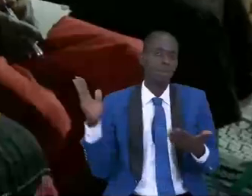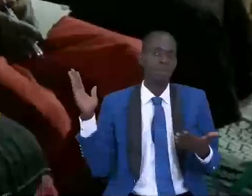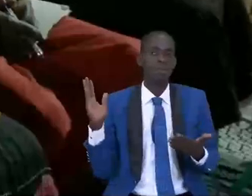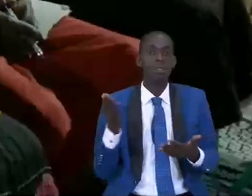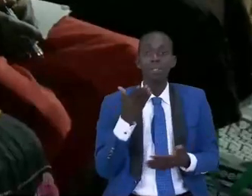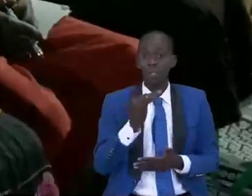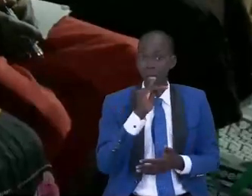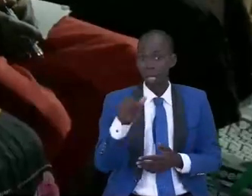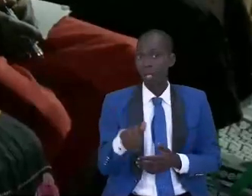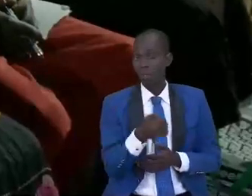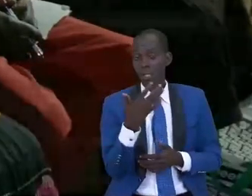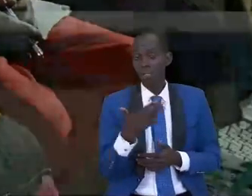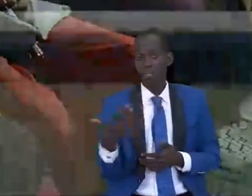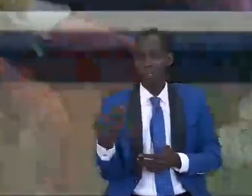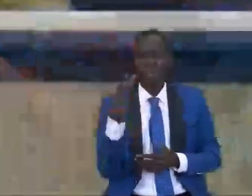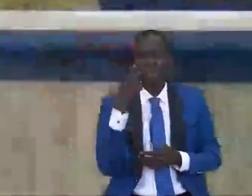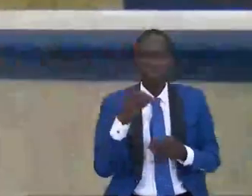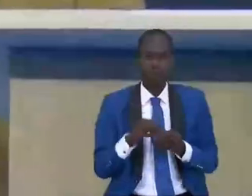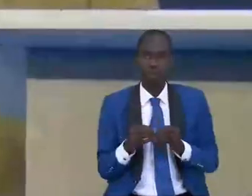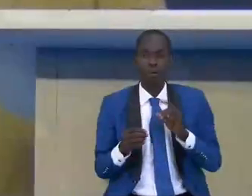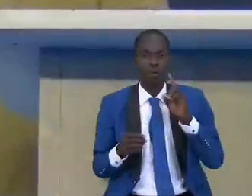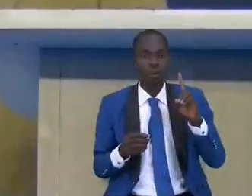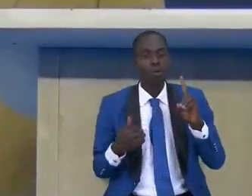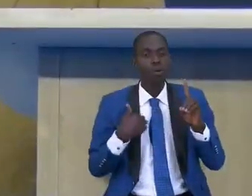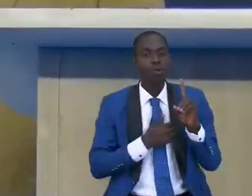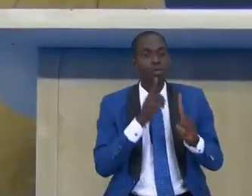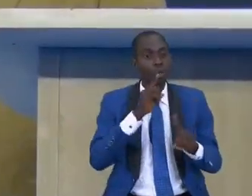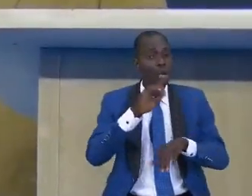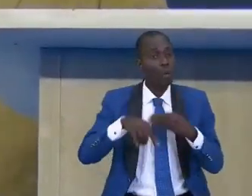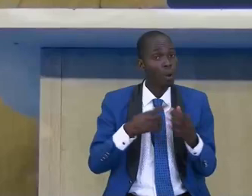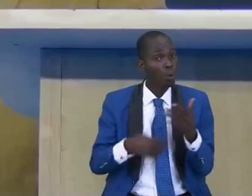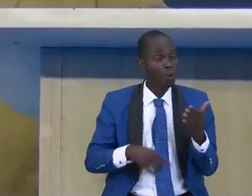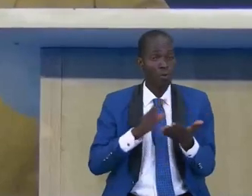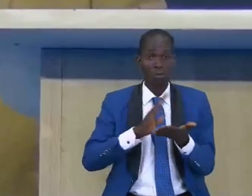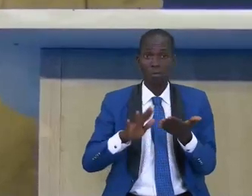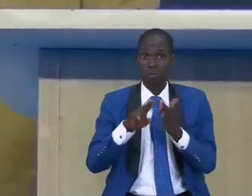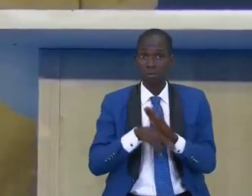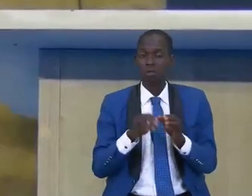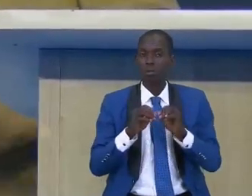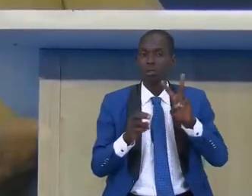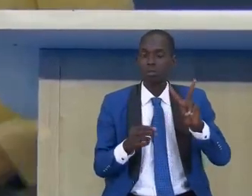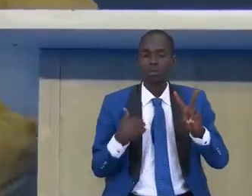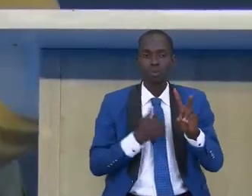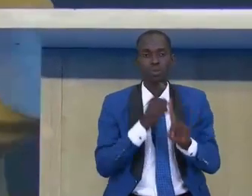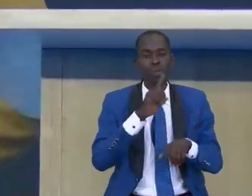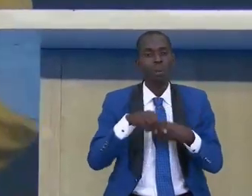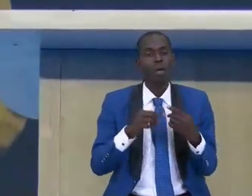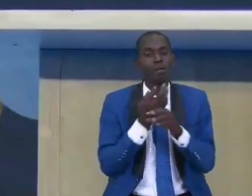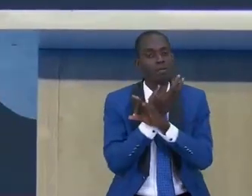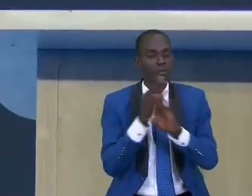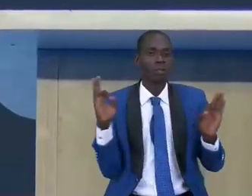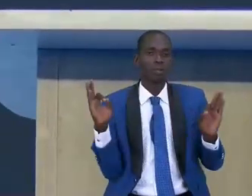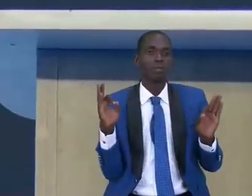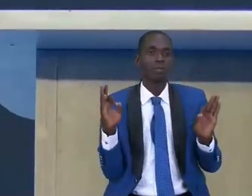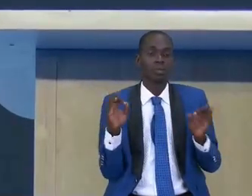effacer. Il y a une autre chose ici. Numéro 1, nous parlons du pardon. Numéro 2, nous parlons de la